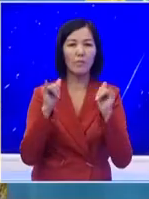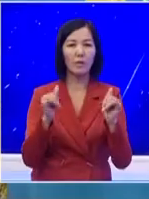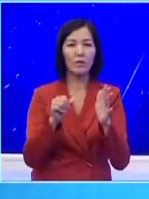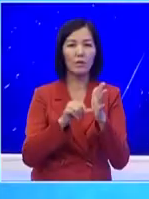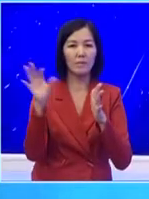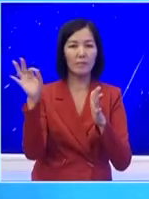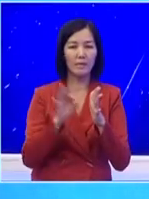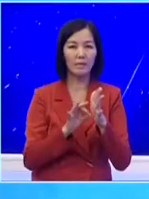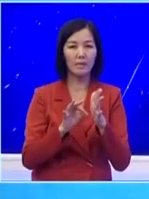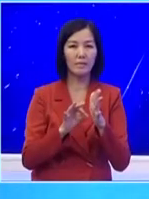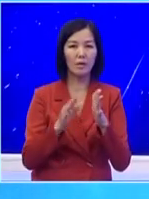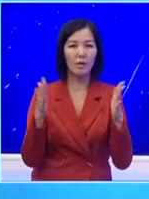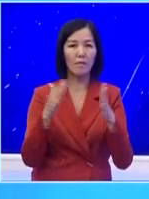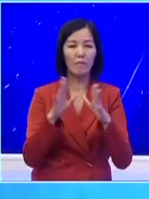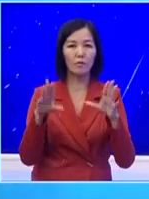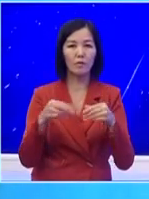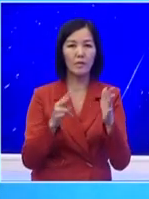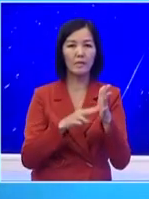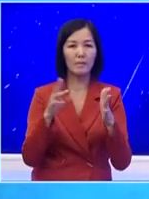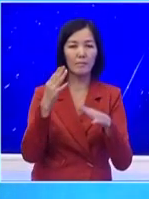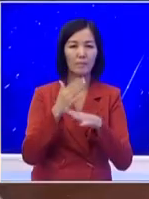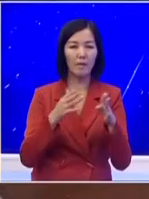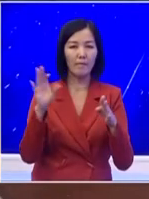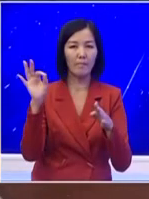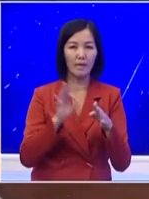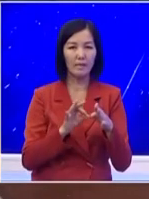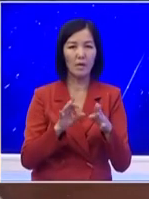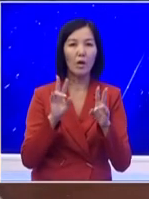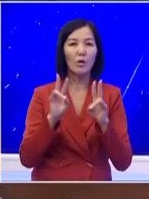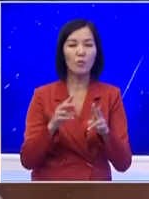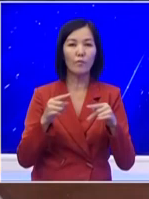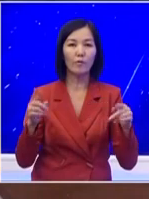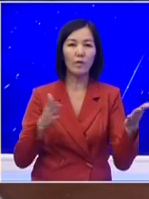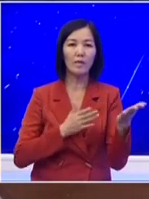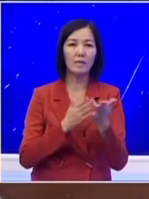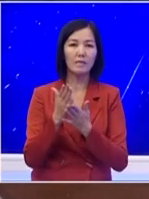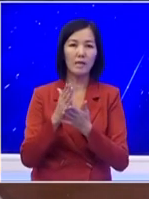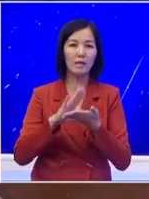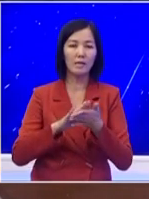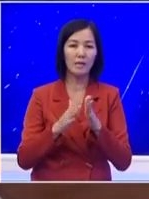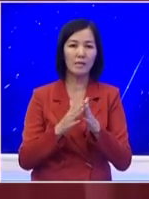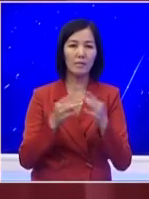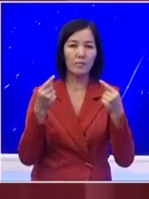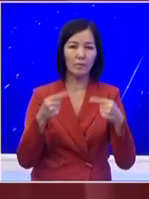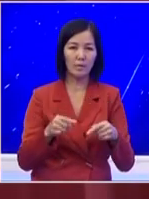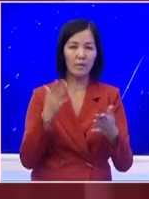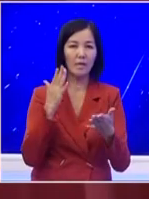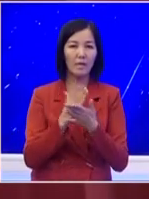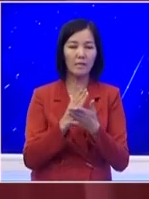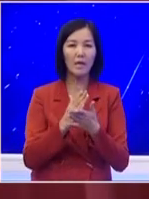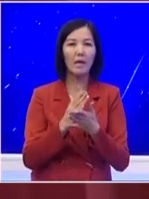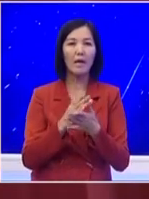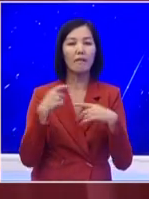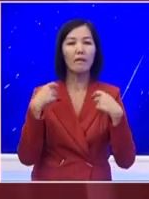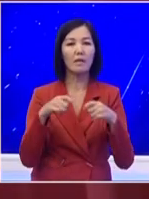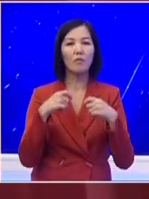на 6%, ввод жилья на 7,5%. Однако в других сферах дела обстоят не так радужно. Особенно это касается